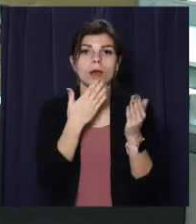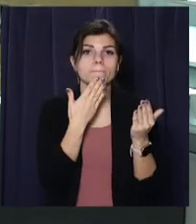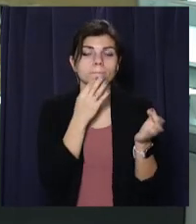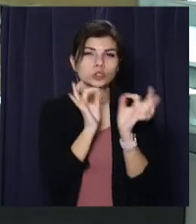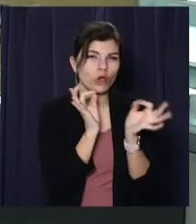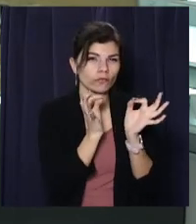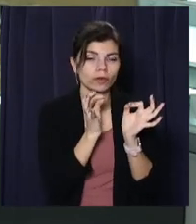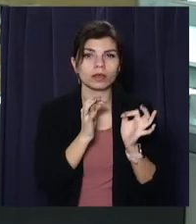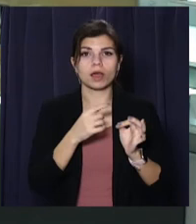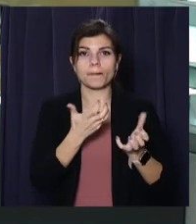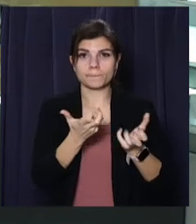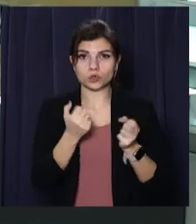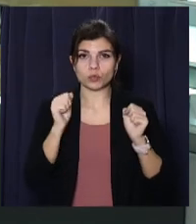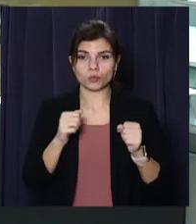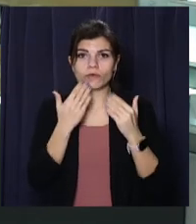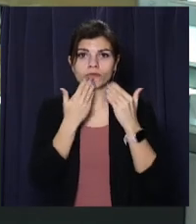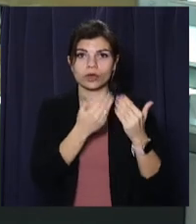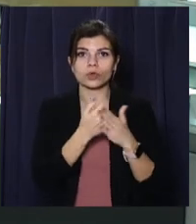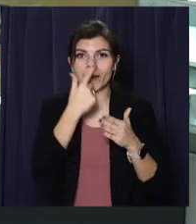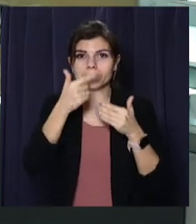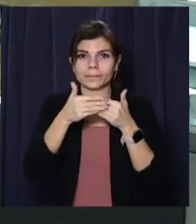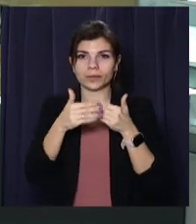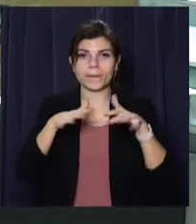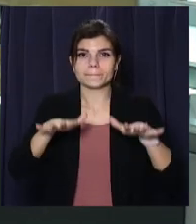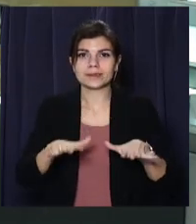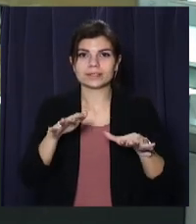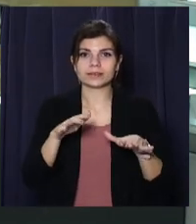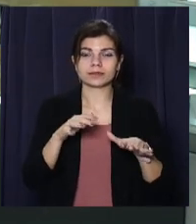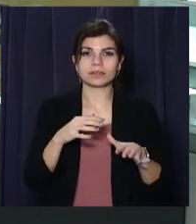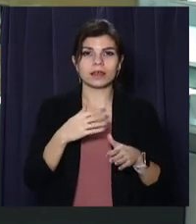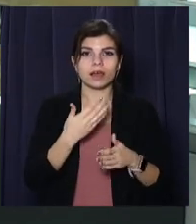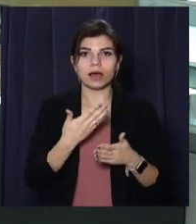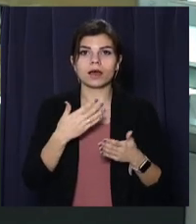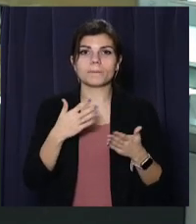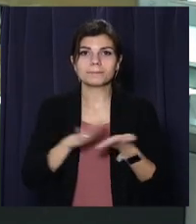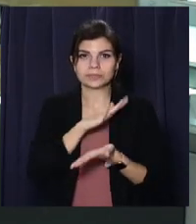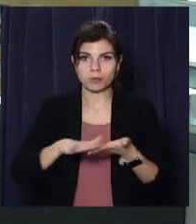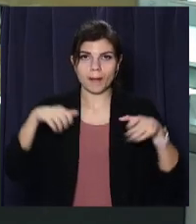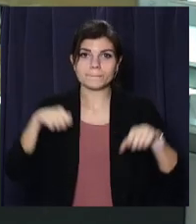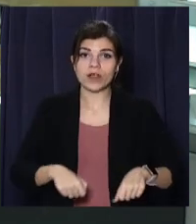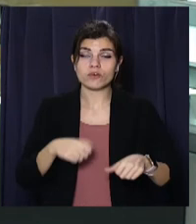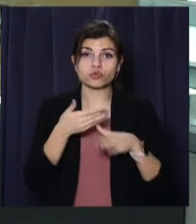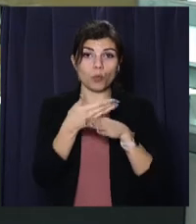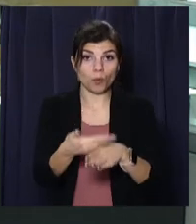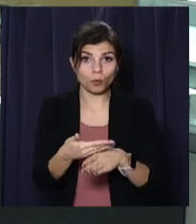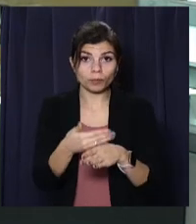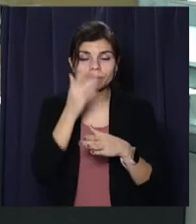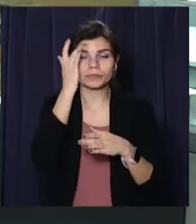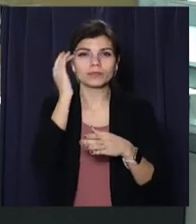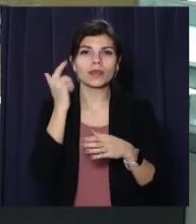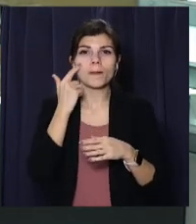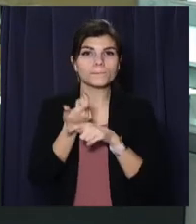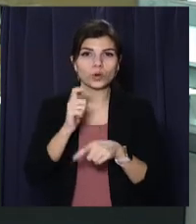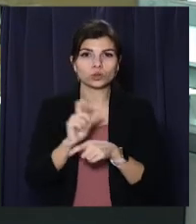допомогу. Отримати її можна, звернувшись до найближчого місцевого центру з надання безоплатної правової допомоги. Найчастіше